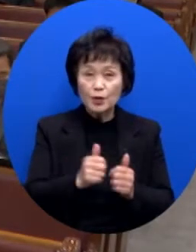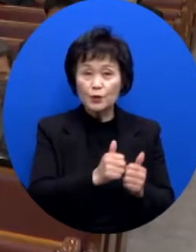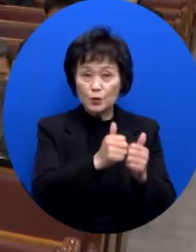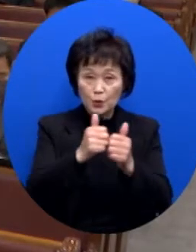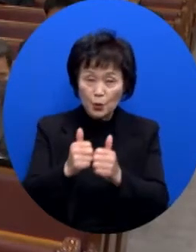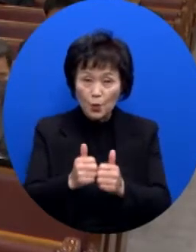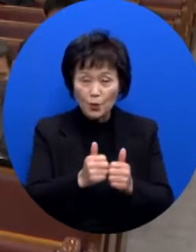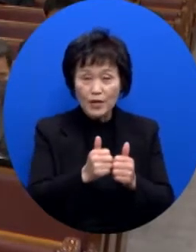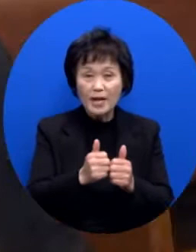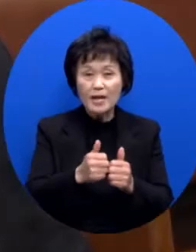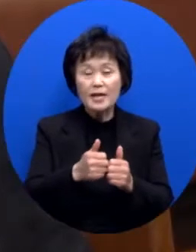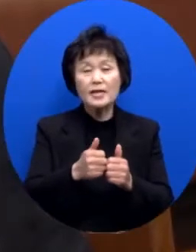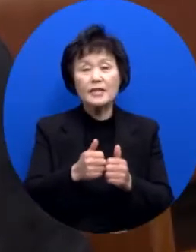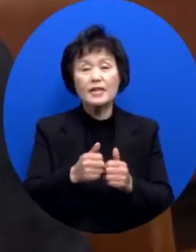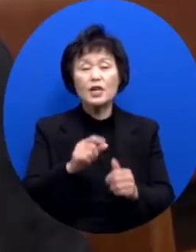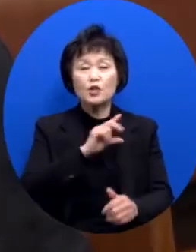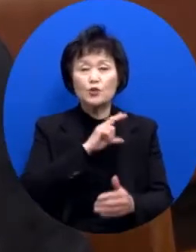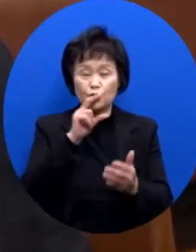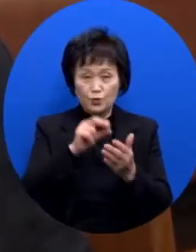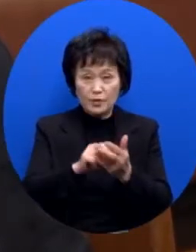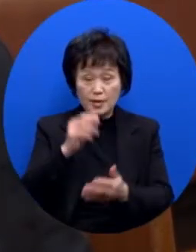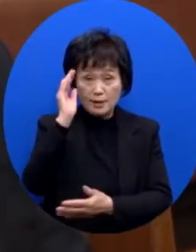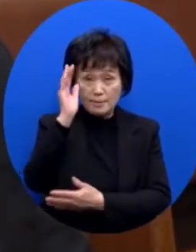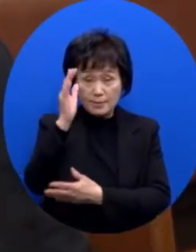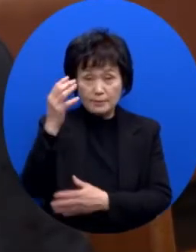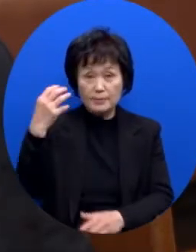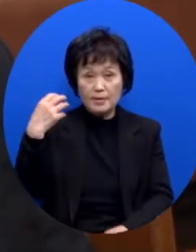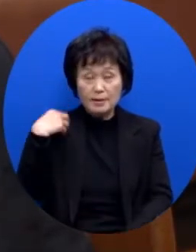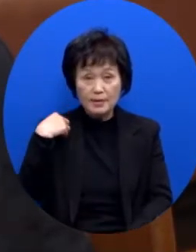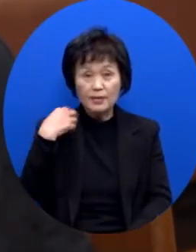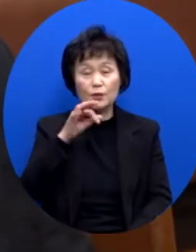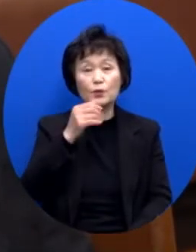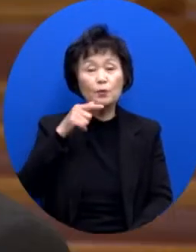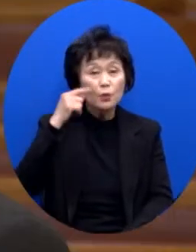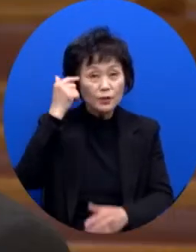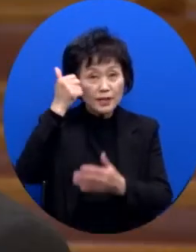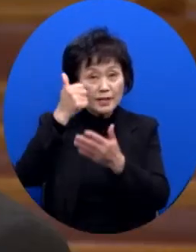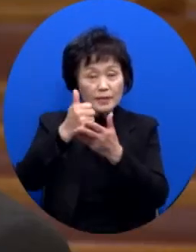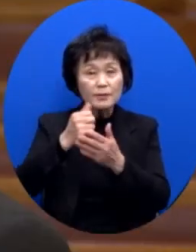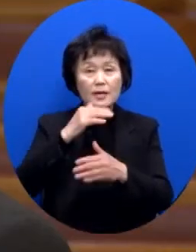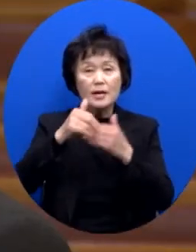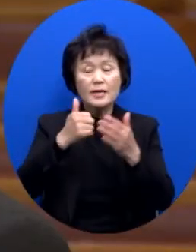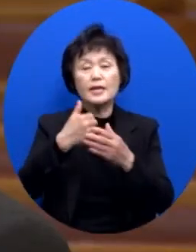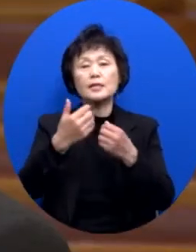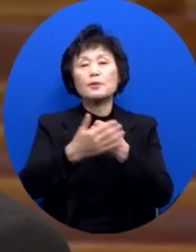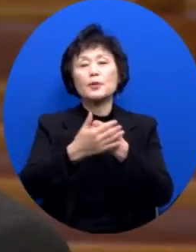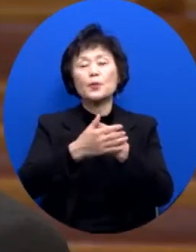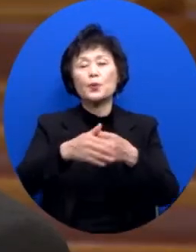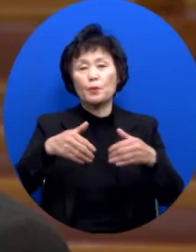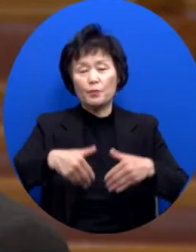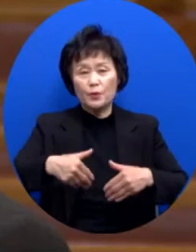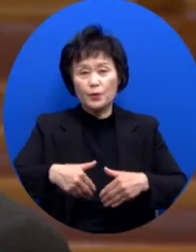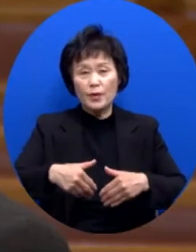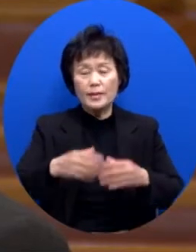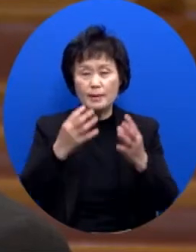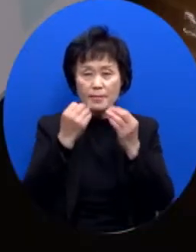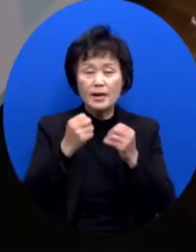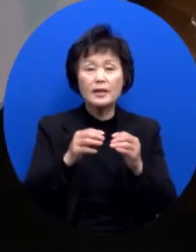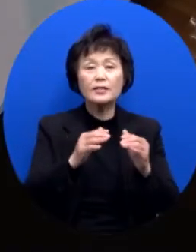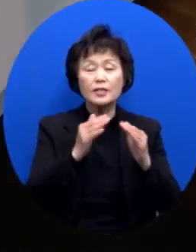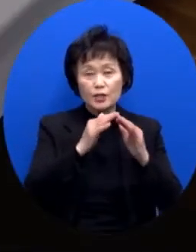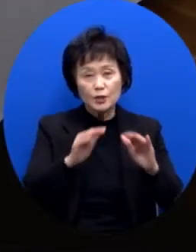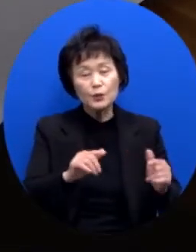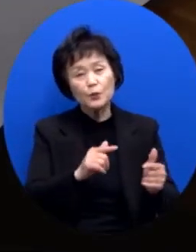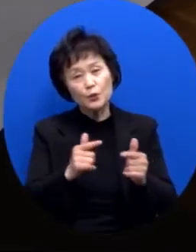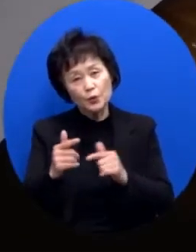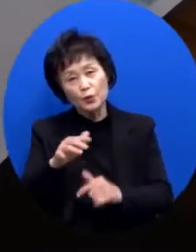전한 일산 충정교회 옥성성 목사는 하나님의 도움을 필요로 하는 주변에 많은 이웃들이 있다며 그들과 함께 동행함으로 하나님의